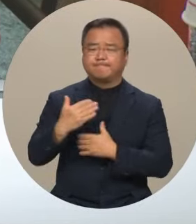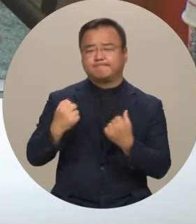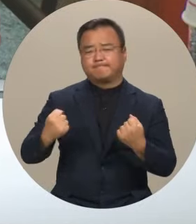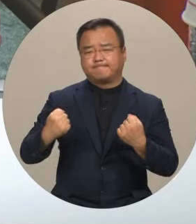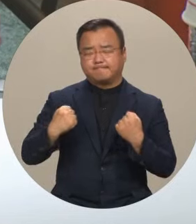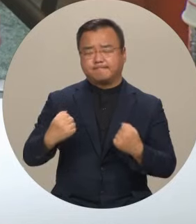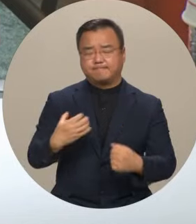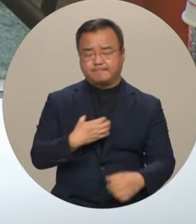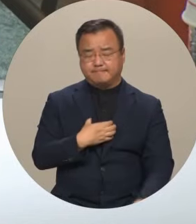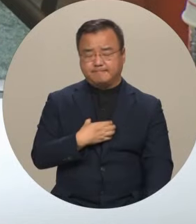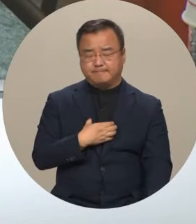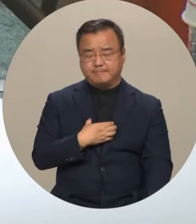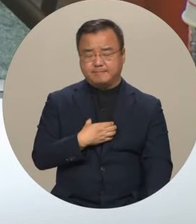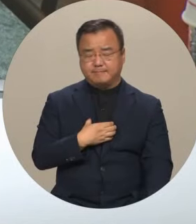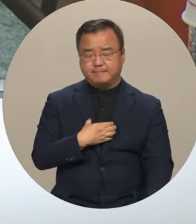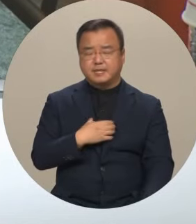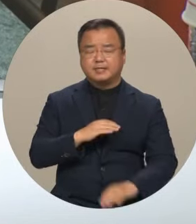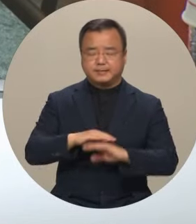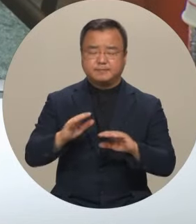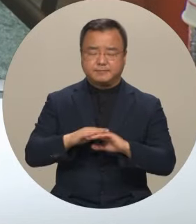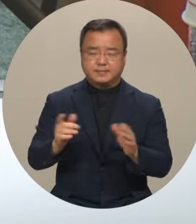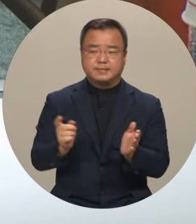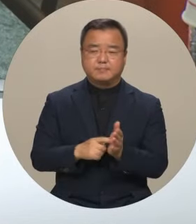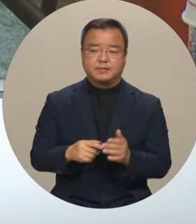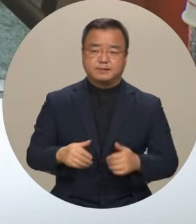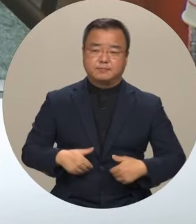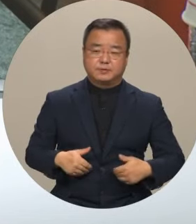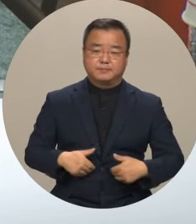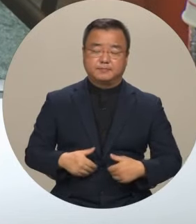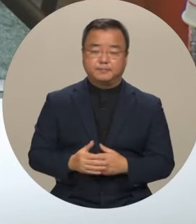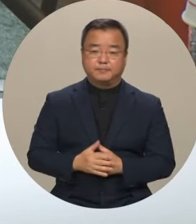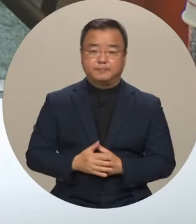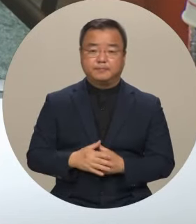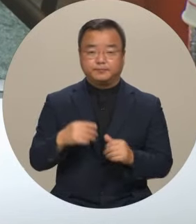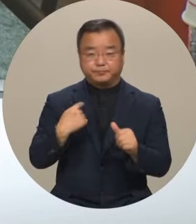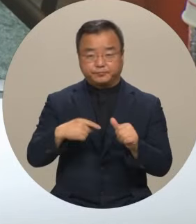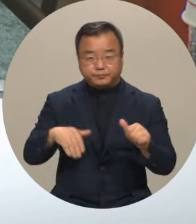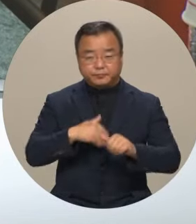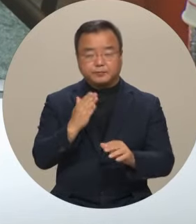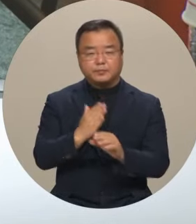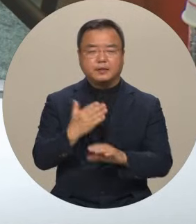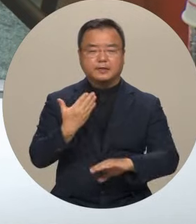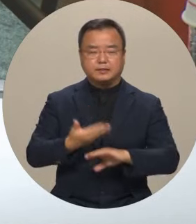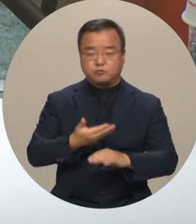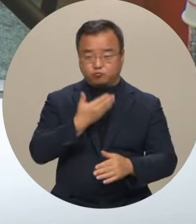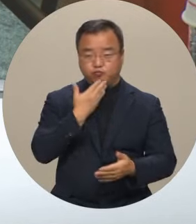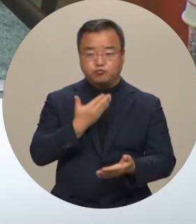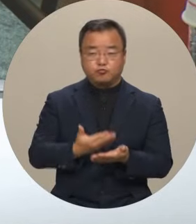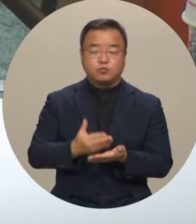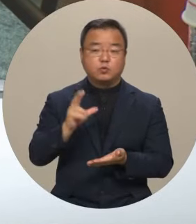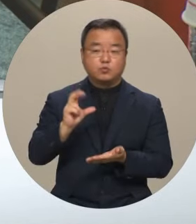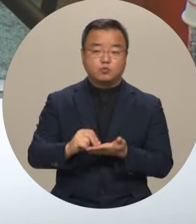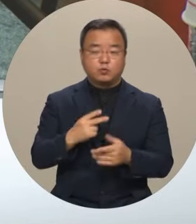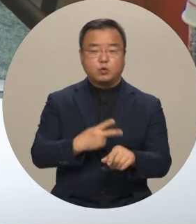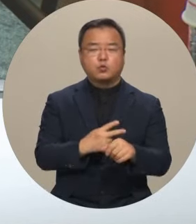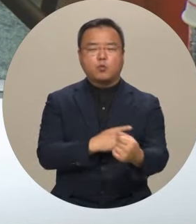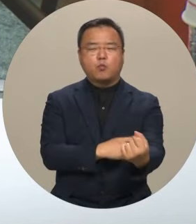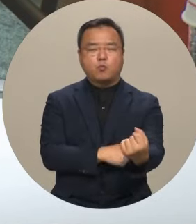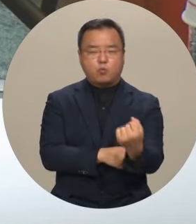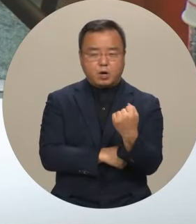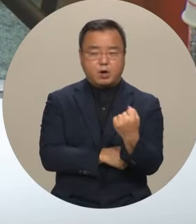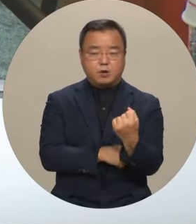시급한 대처가 필요해 보입니다 예 그리고 교육 현장에 또 다른 아주 중요한 현입니다이 교권과 관련한 부분도